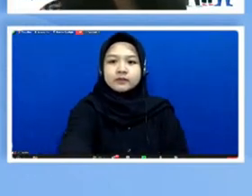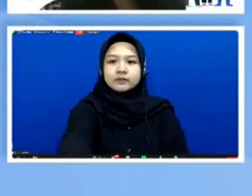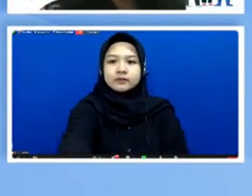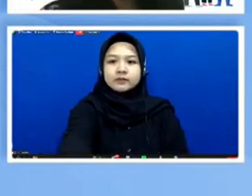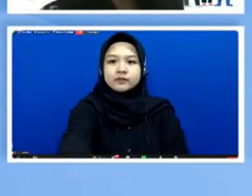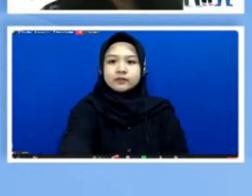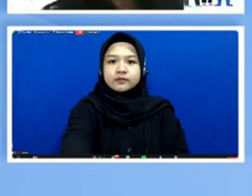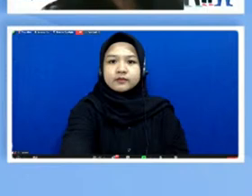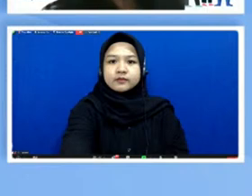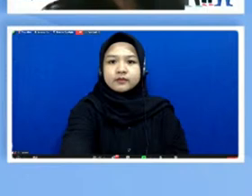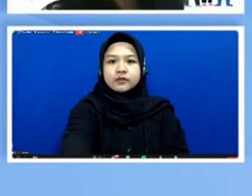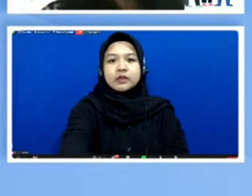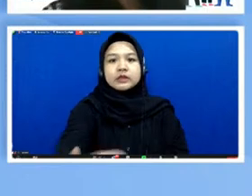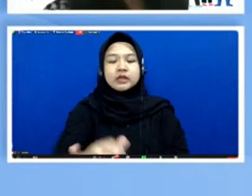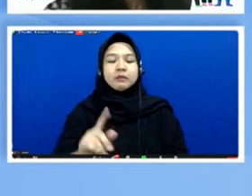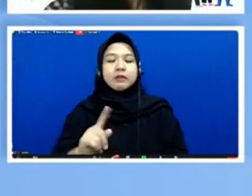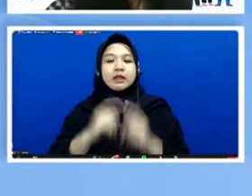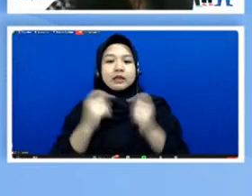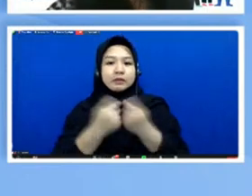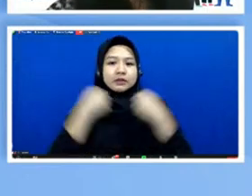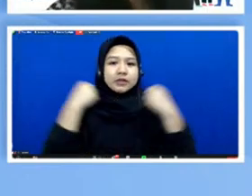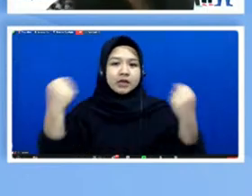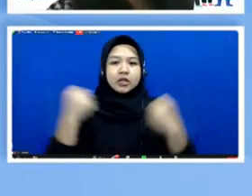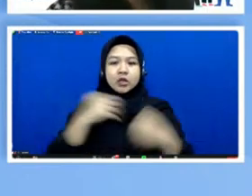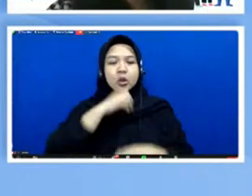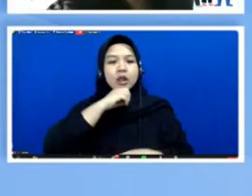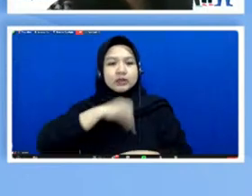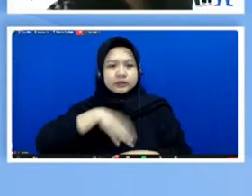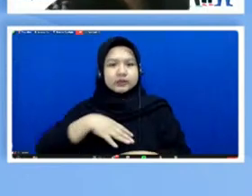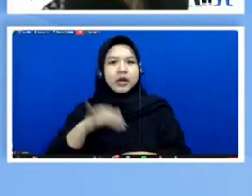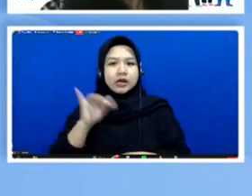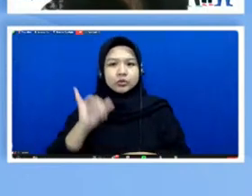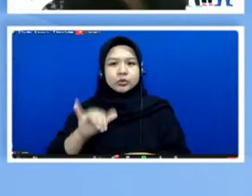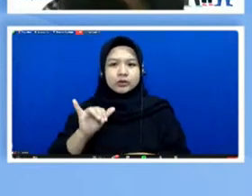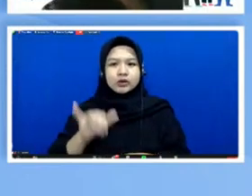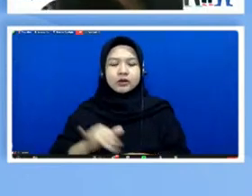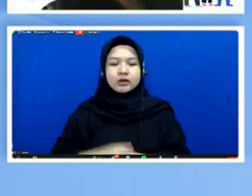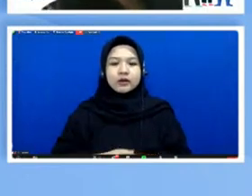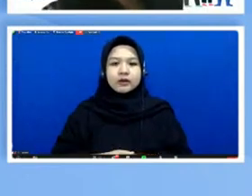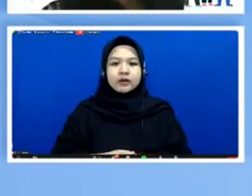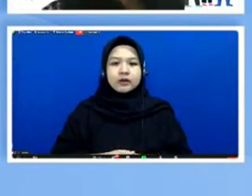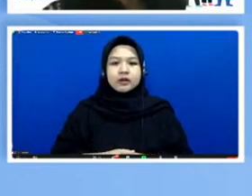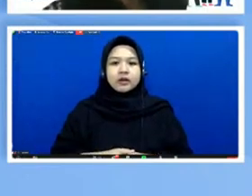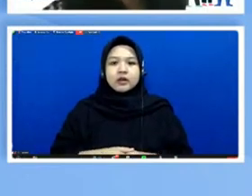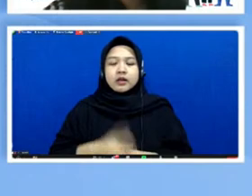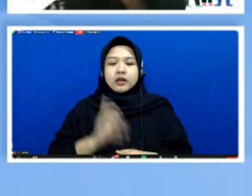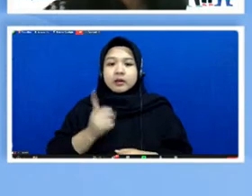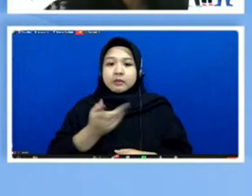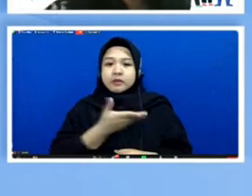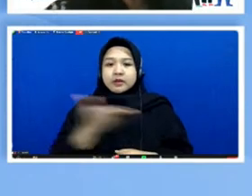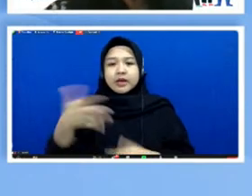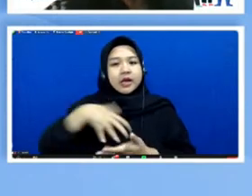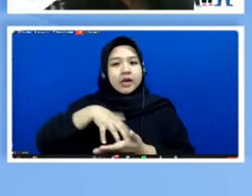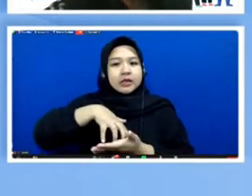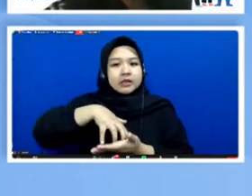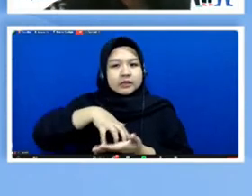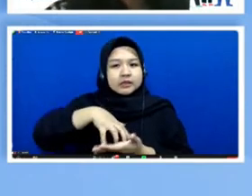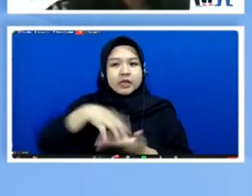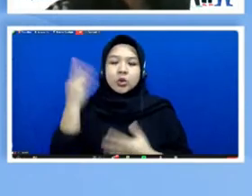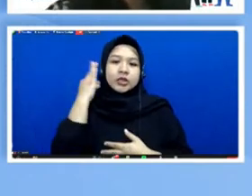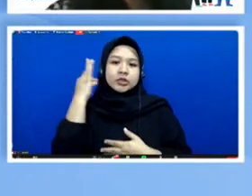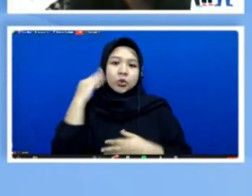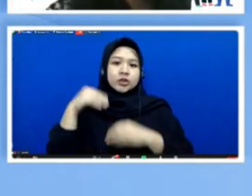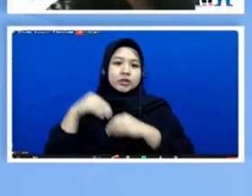tentunya tenaga kesehatan dan lansia gitu ya. Kemudian juga karena kerentanan mereka dan juga risiko